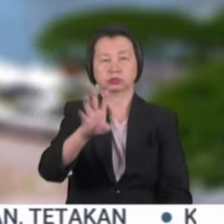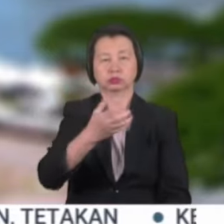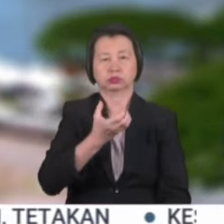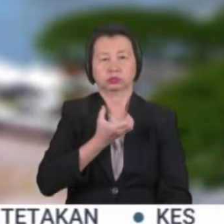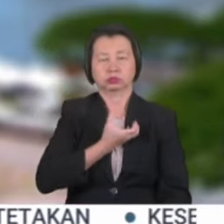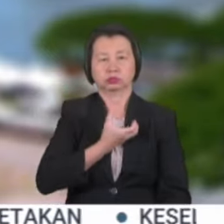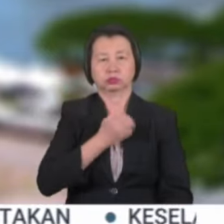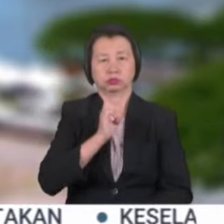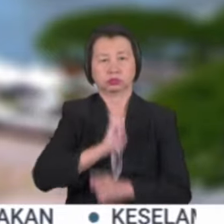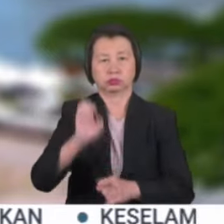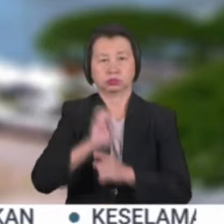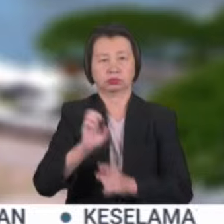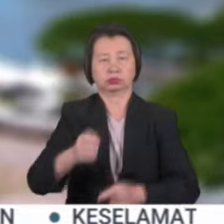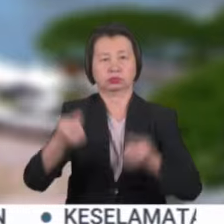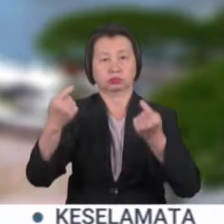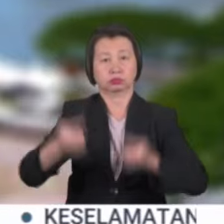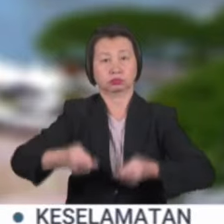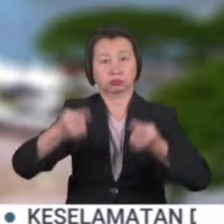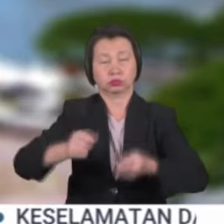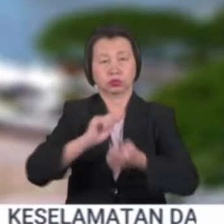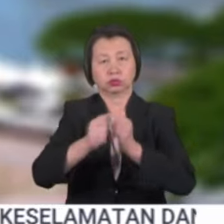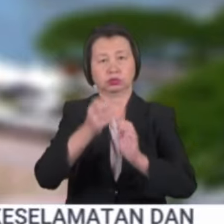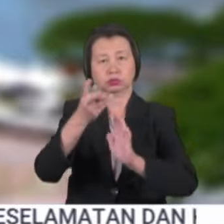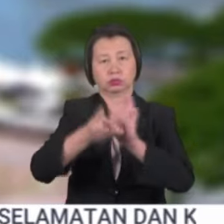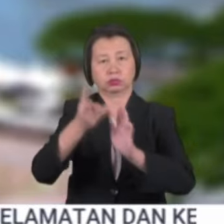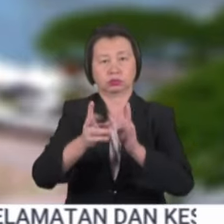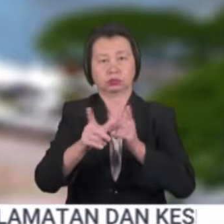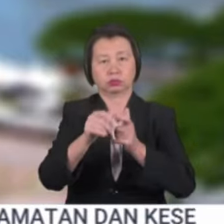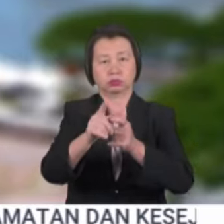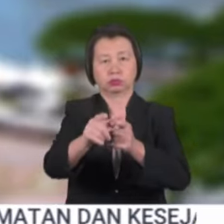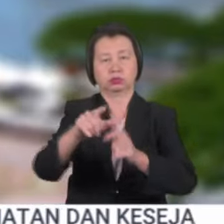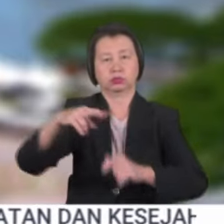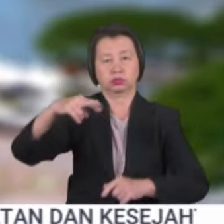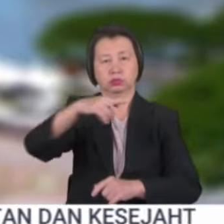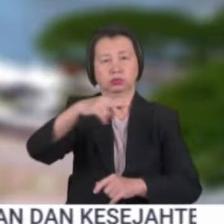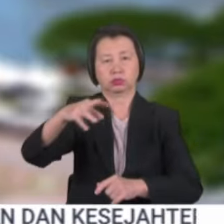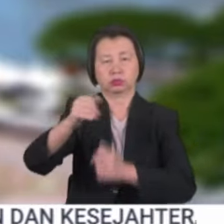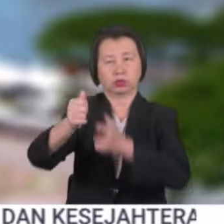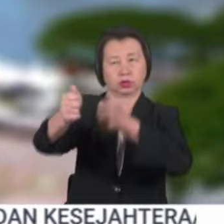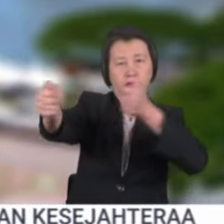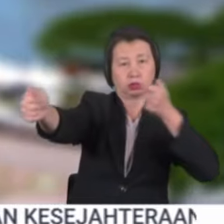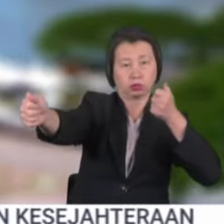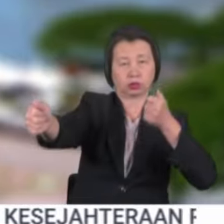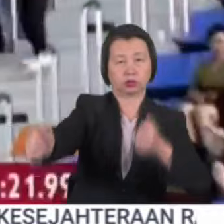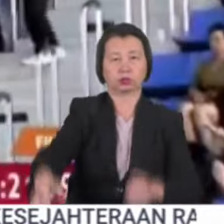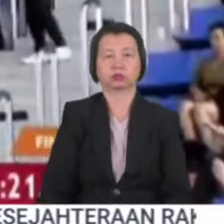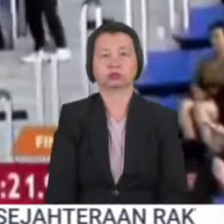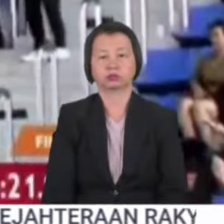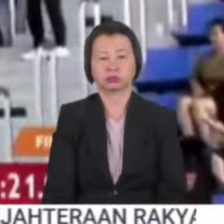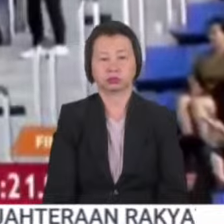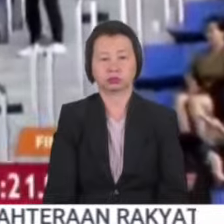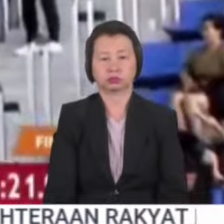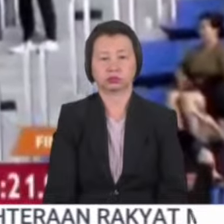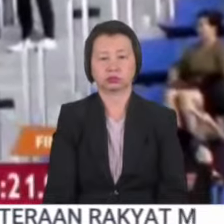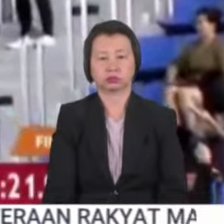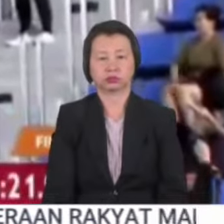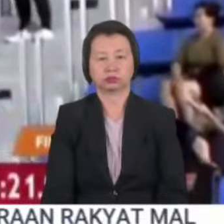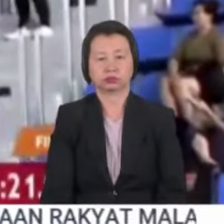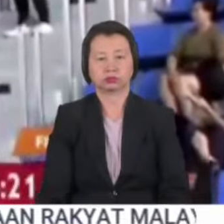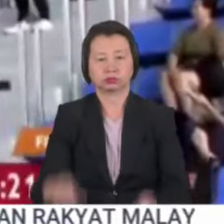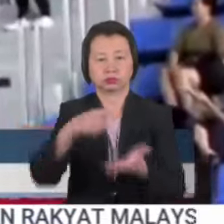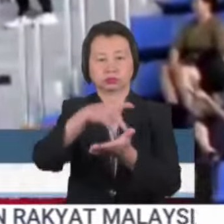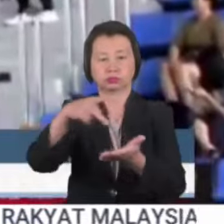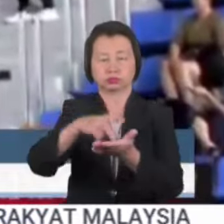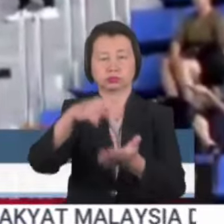pingat emas dipertandingkan menerusi sukan para olahraga, renang dan memanah. Di